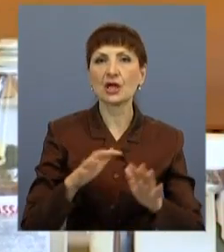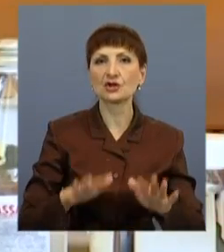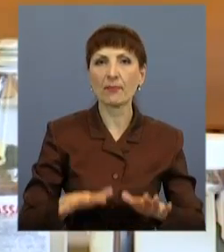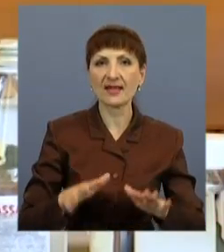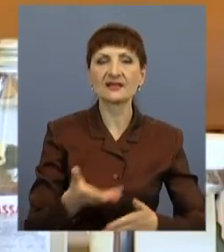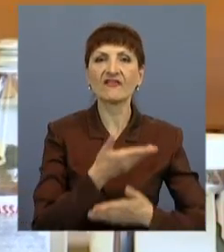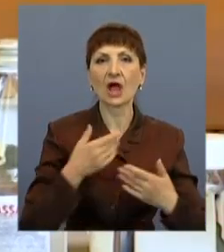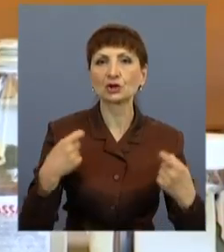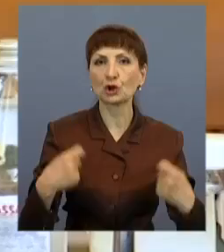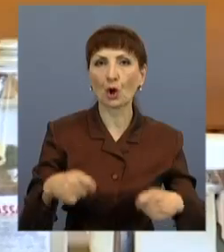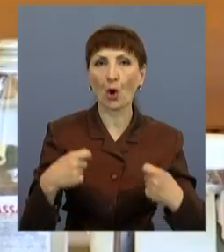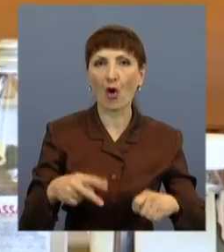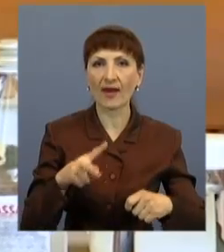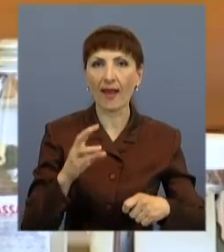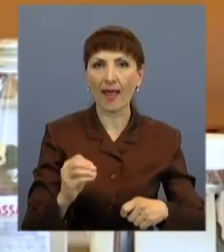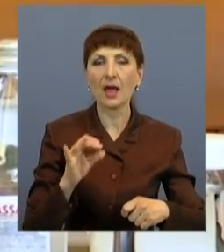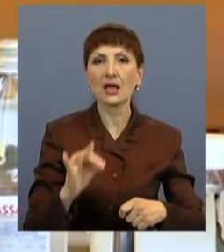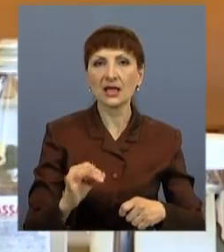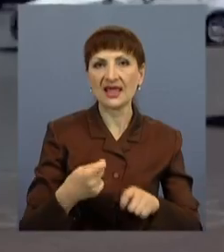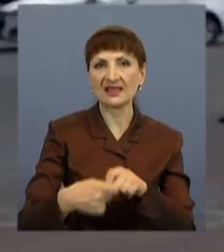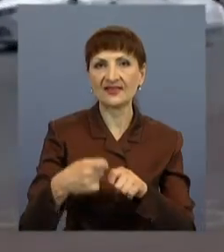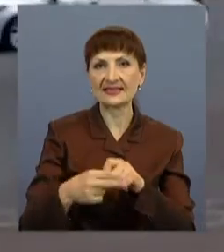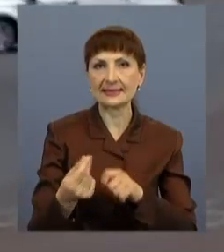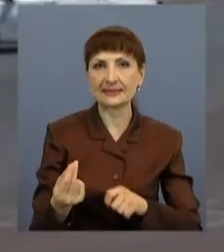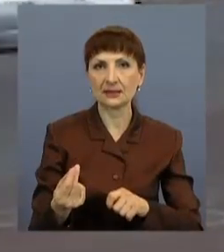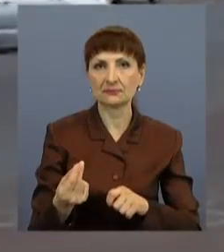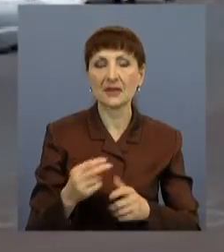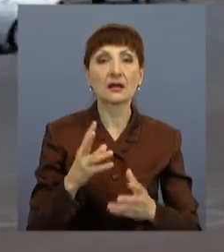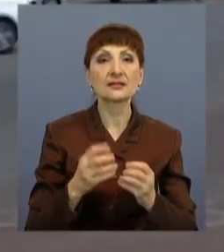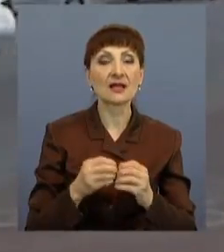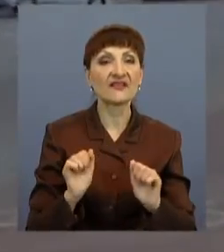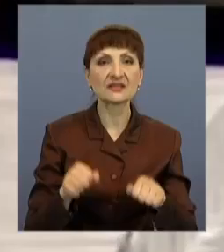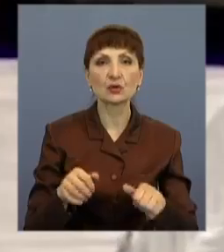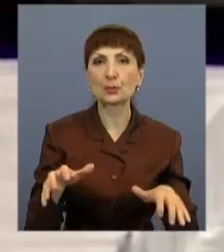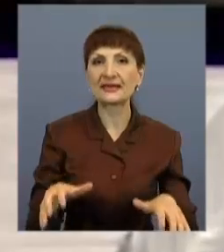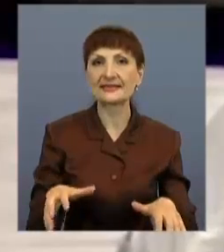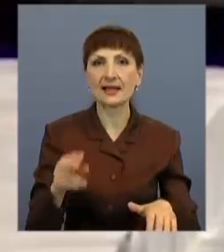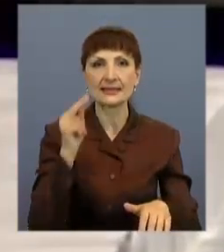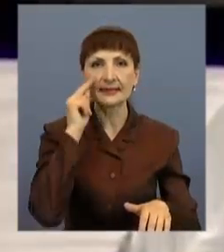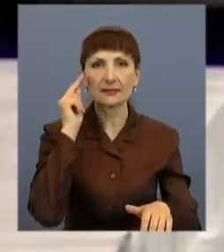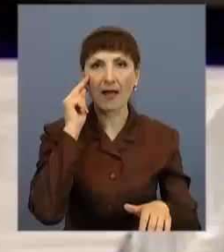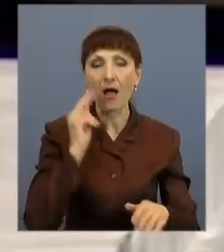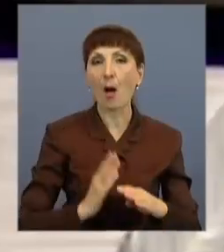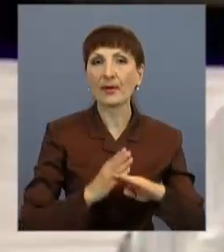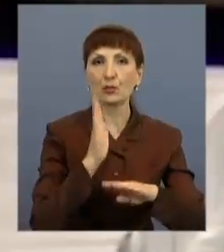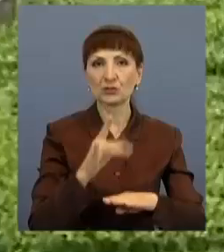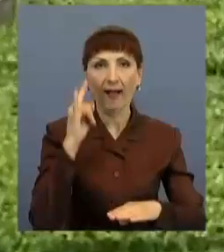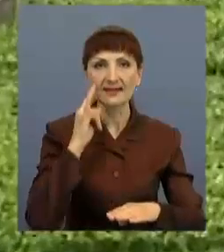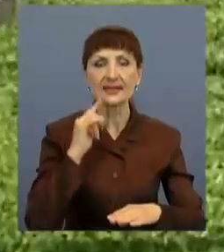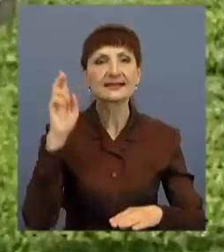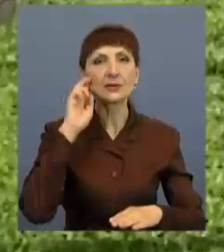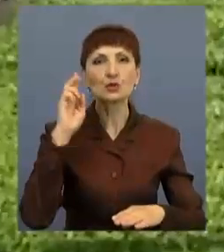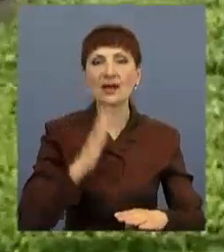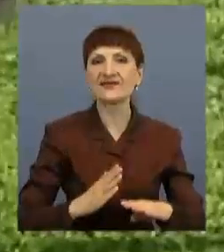в нашей торговле и в инвестициях. Кстати, возможно, председатель КНР Си Цзиньпин посетит Казахстан с